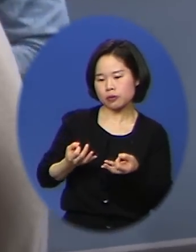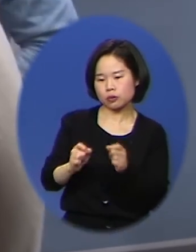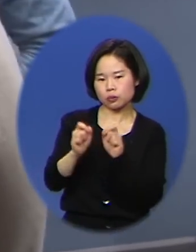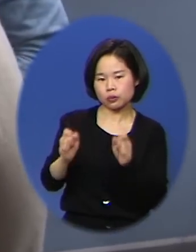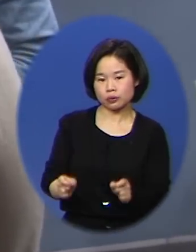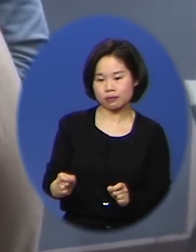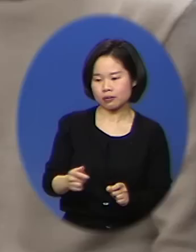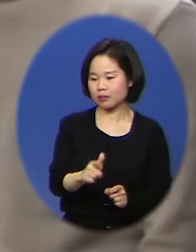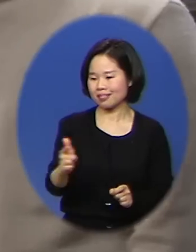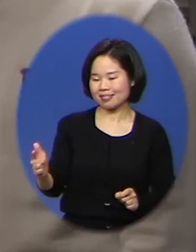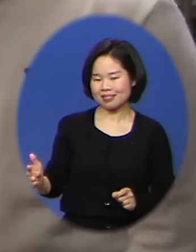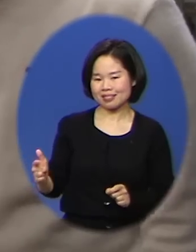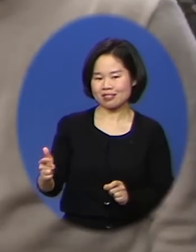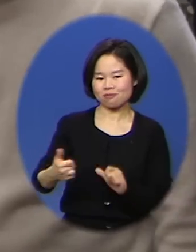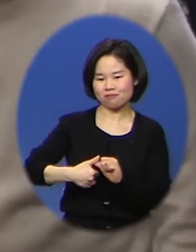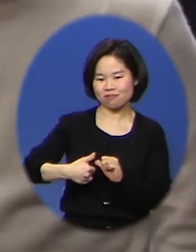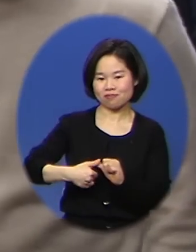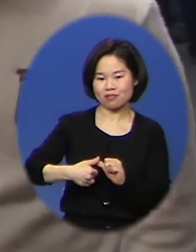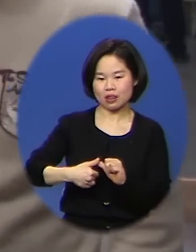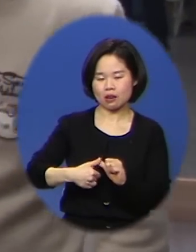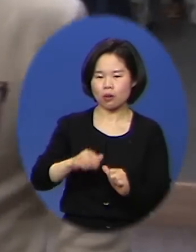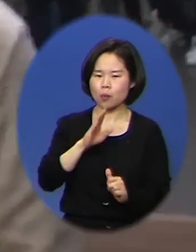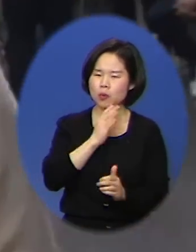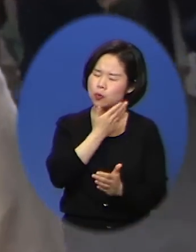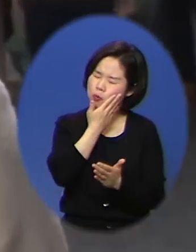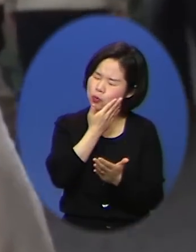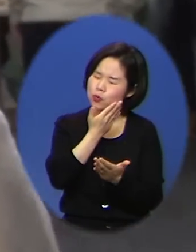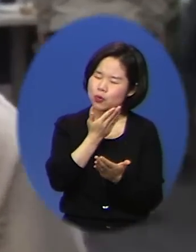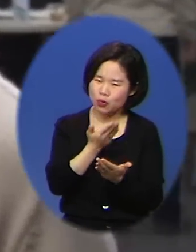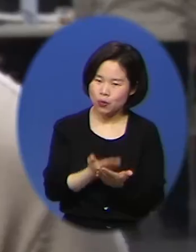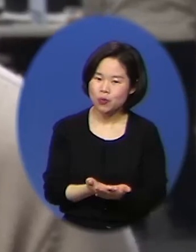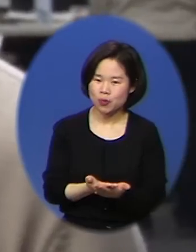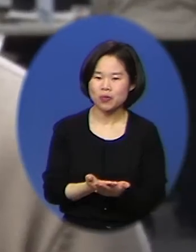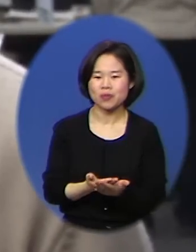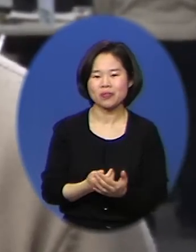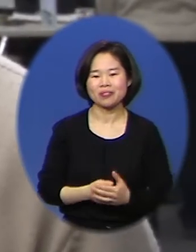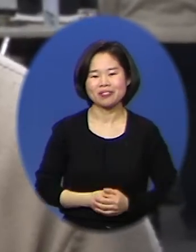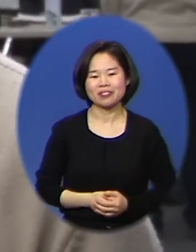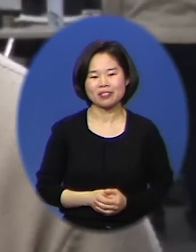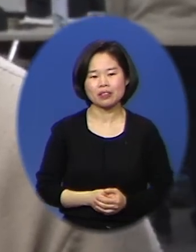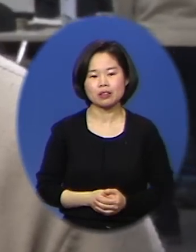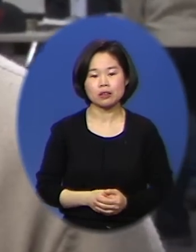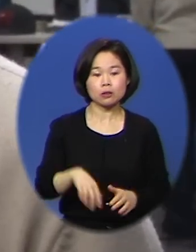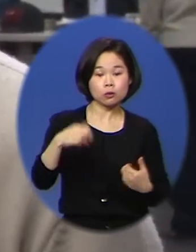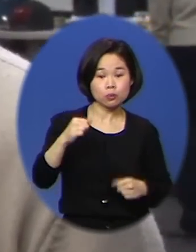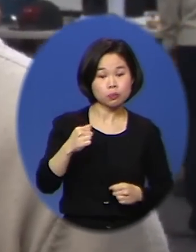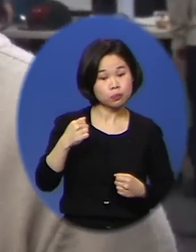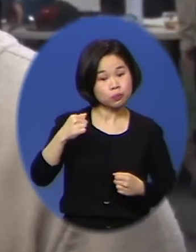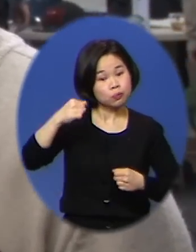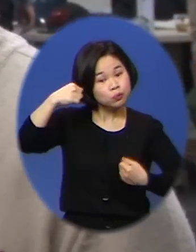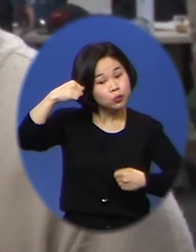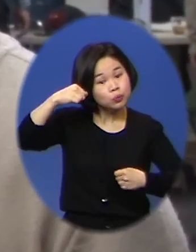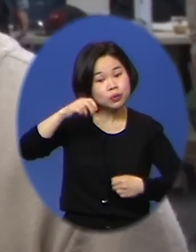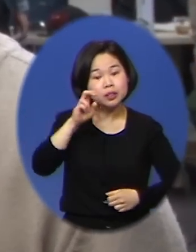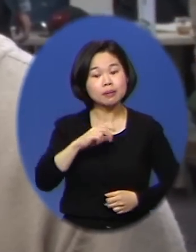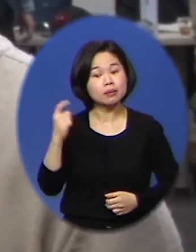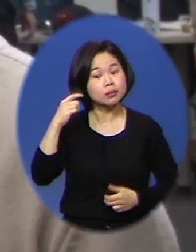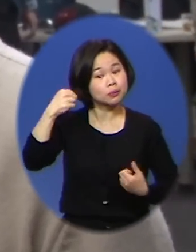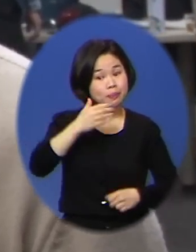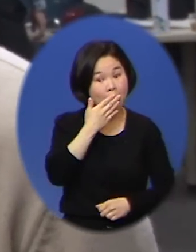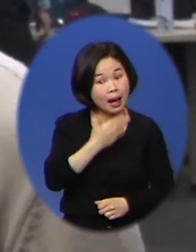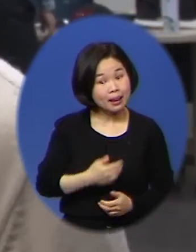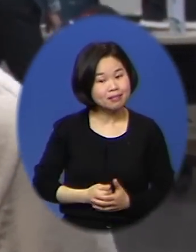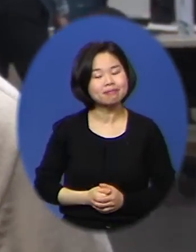의견은 민희 씨에게 있어 가장 중요한 참고자료다. 민희 씨 춤 있는 거 틀어주면 될 것 같아요. 춤 음악 듣고 출 수 있죠?